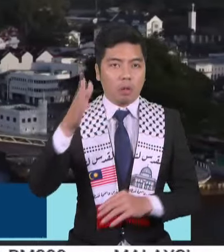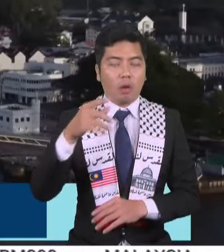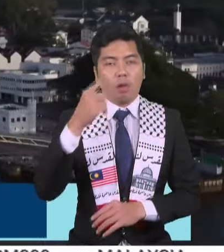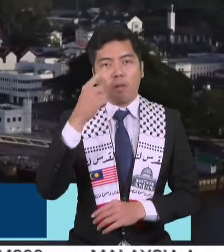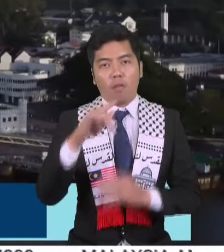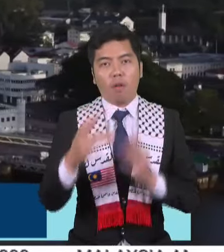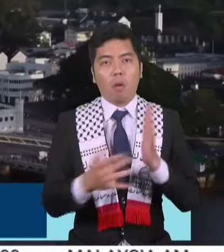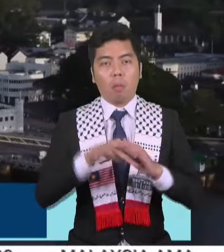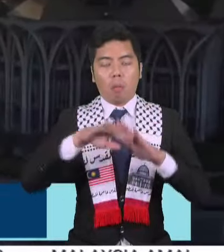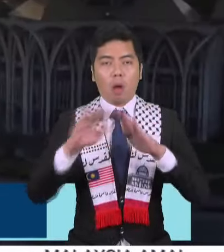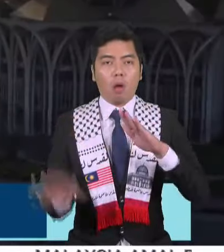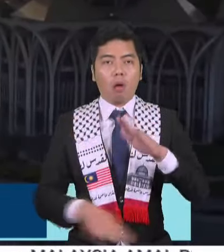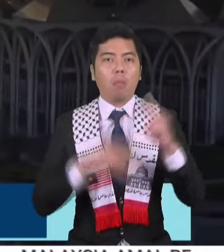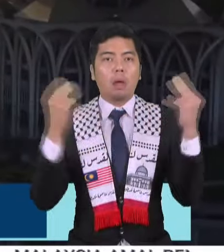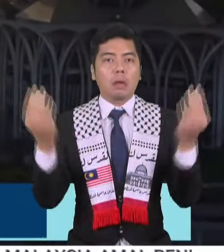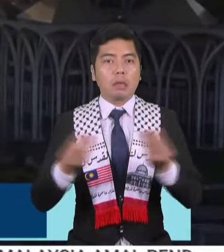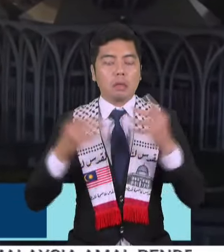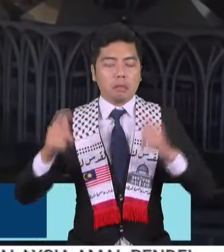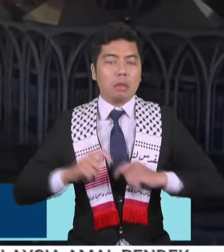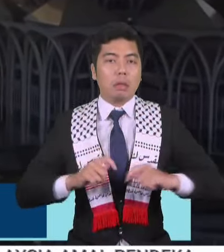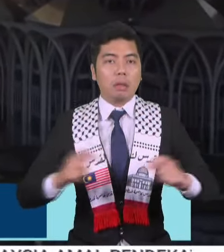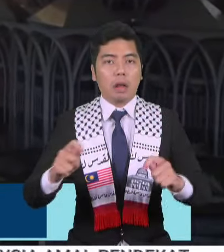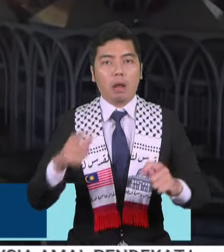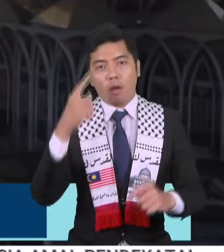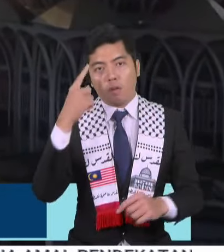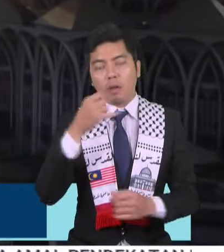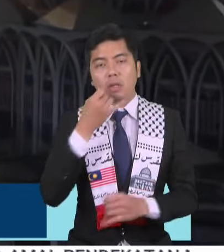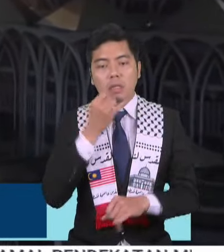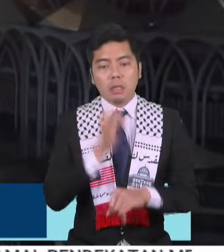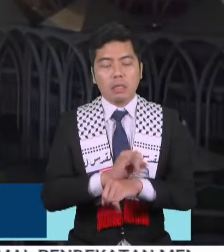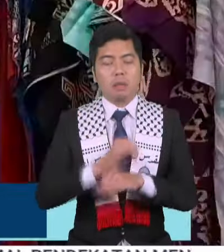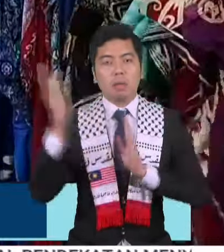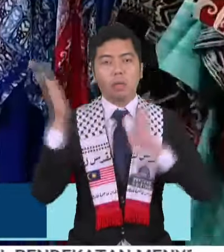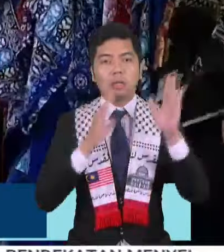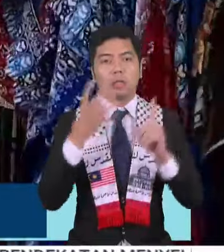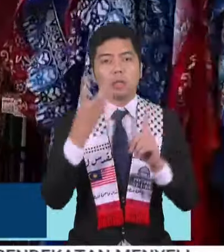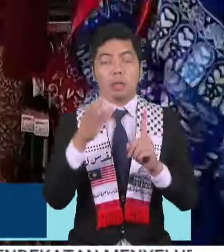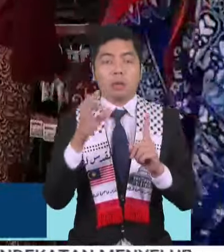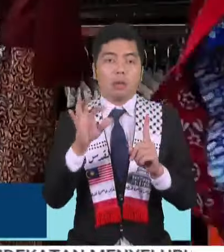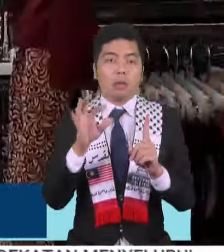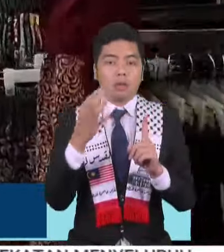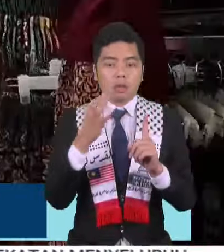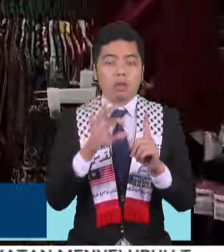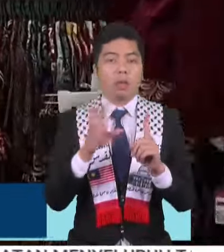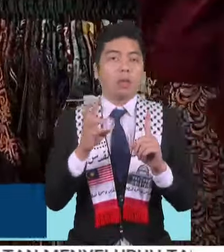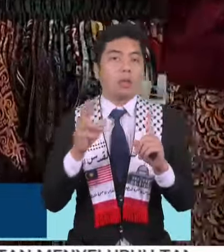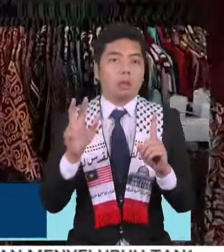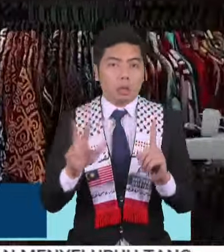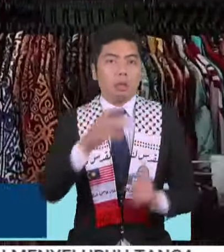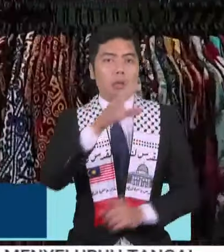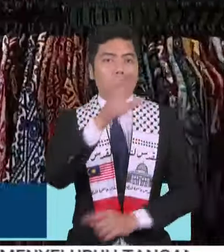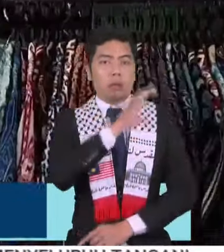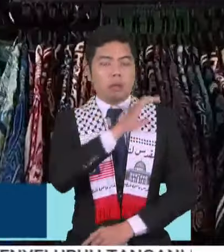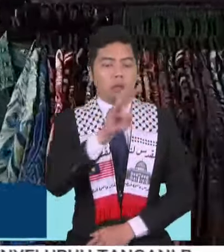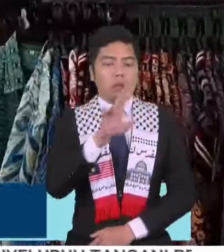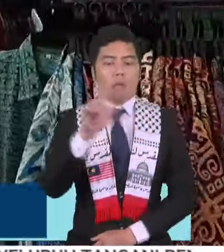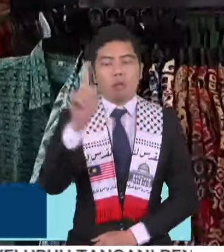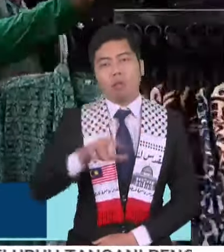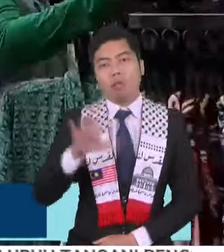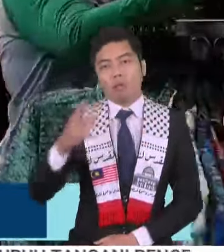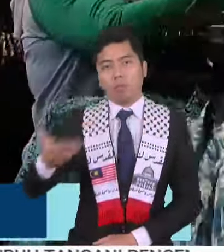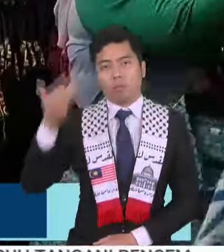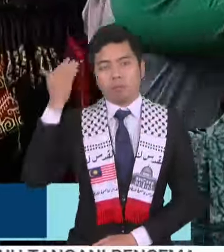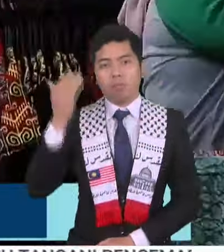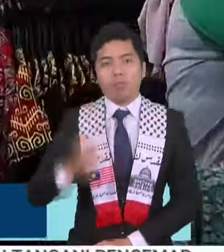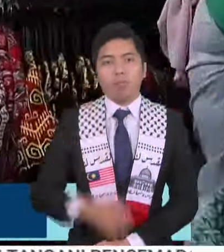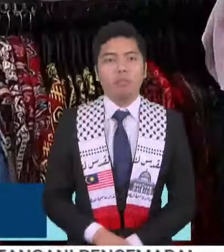kuasa teknikal di bawah Majlis Tindakan Pelaksanaan Perjanjian Malaysia 1963 yang dipengerusikannya pada 28